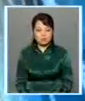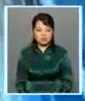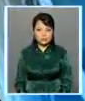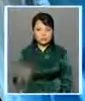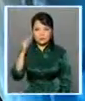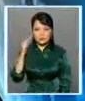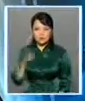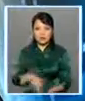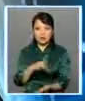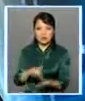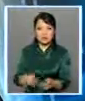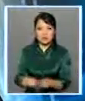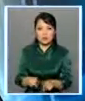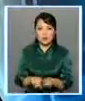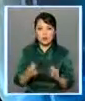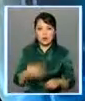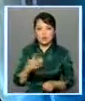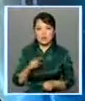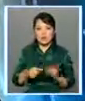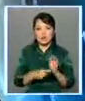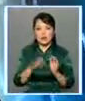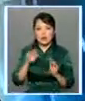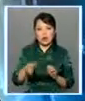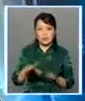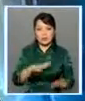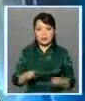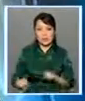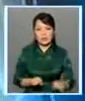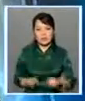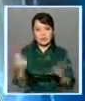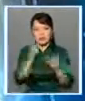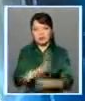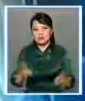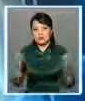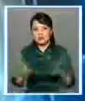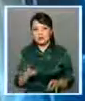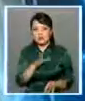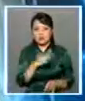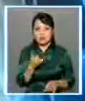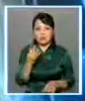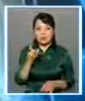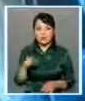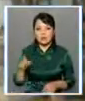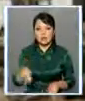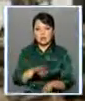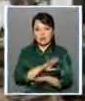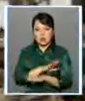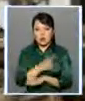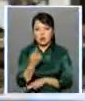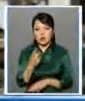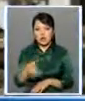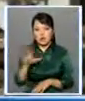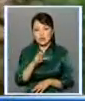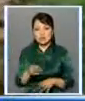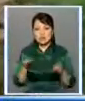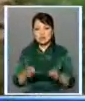Қытайдың оңтүстік шығысындағы таулы аймақтарда 5.7 балдық жер сілкінісі болды. Апаттан 4 адам ажал құшқан. Тағы 100 шақты тұрғын